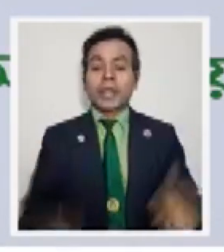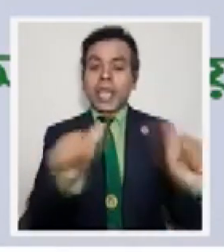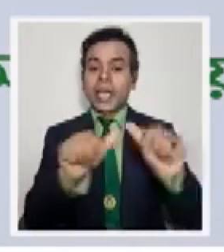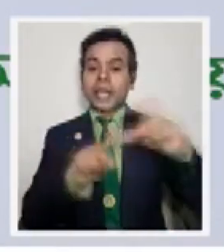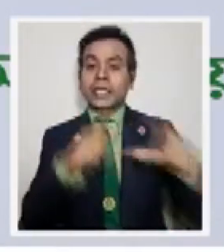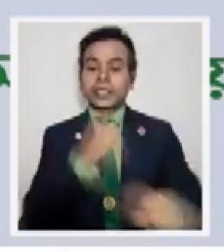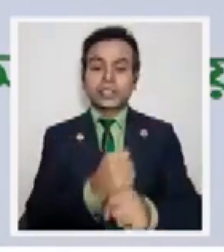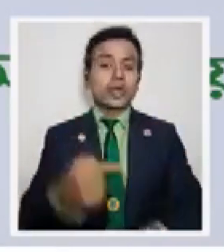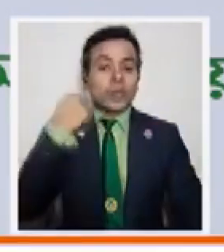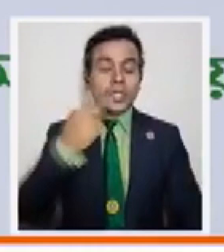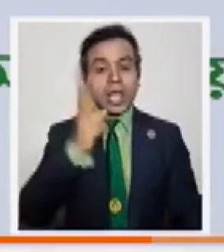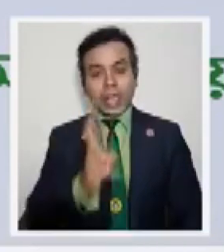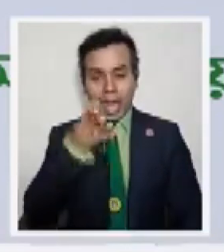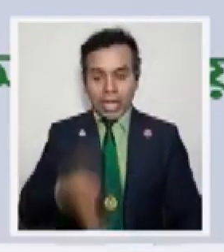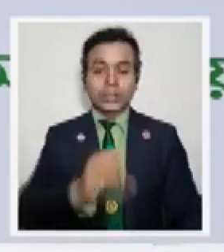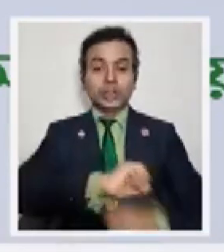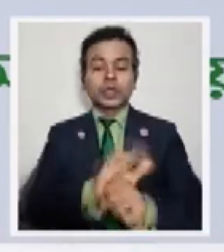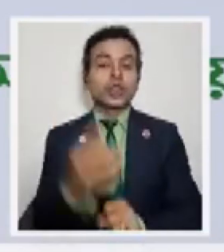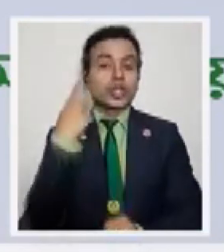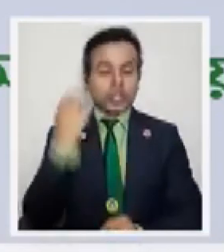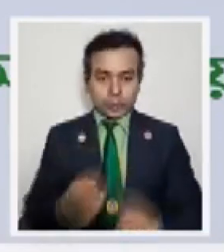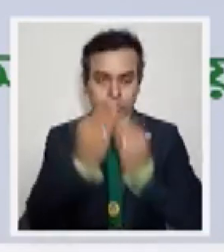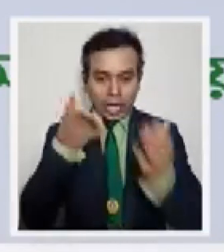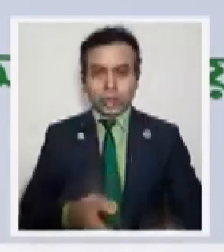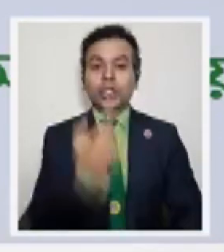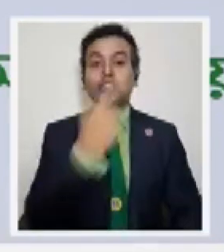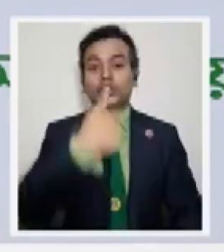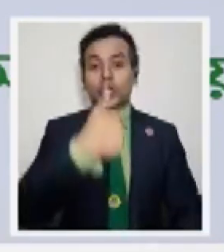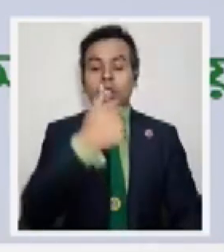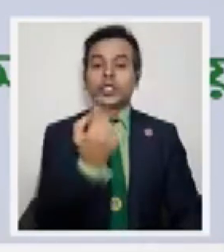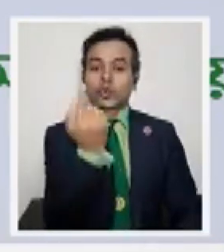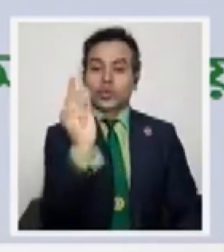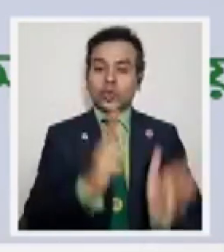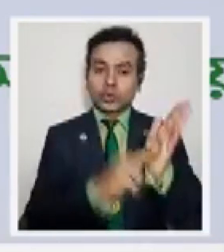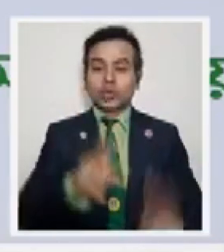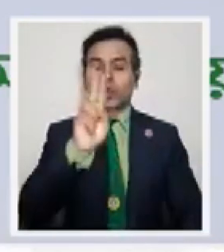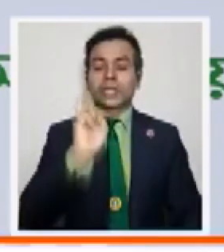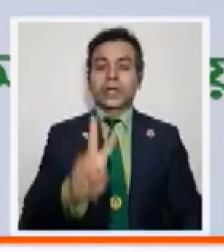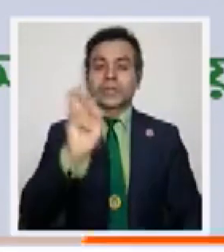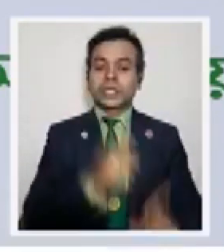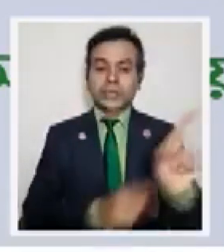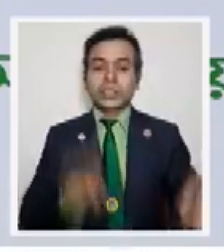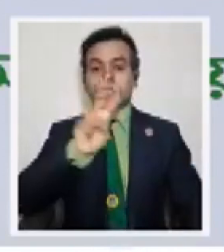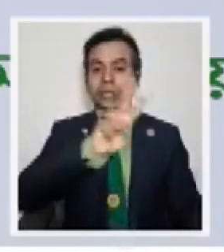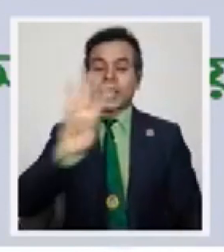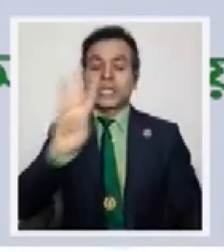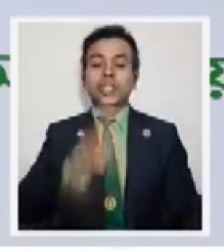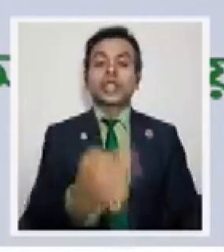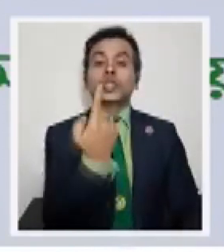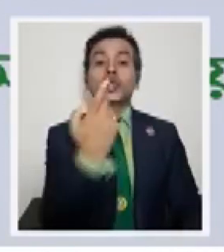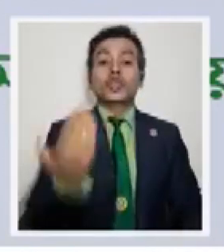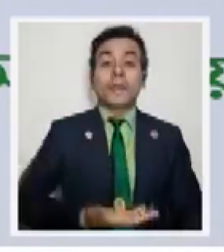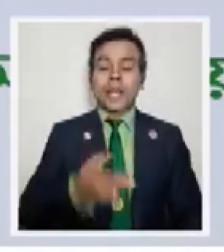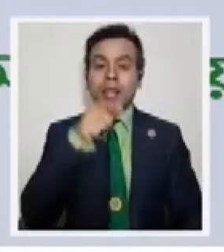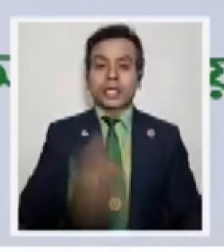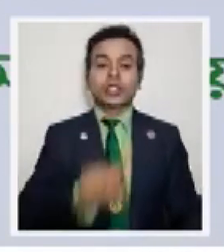ডাক্তার নাসিমা সুলতানা, অতিরিক্ত মহাপরিচালক প্রশাসন স্বাস্থ্য অধিদপ্তর। প্রতিদিনের মতো আজও কোভিড-19 দৈনিক সংবাদ বুলেটিন নিয়ে